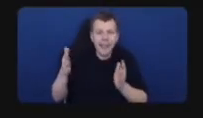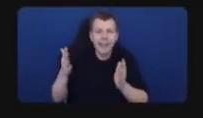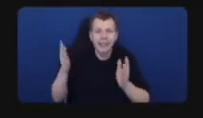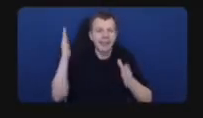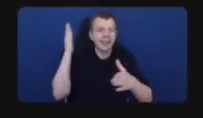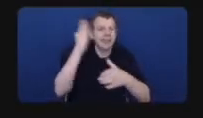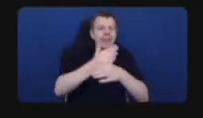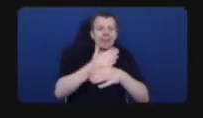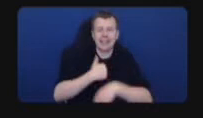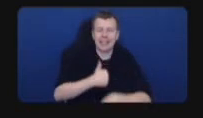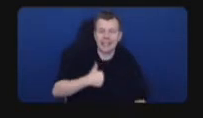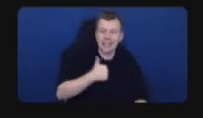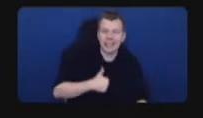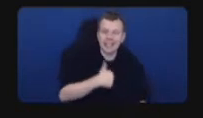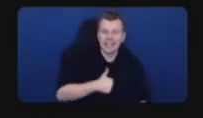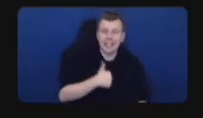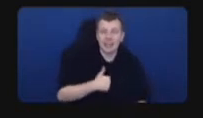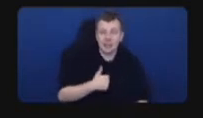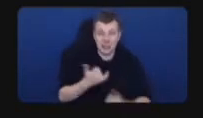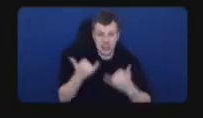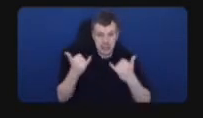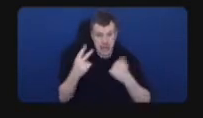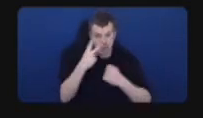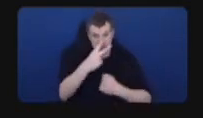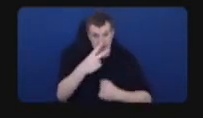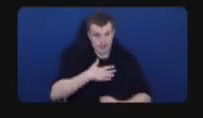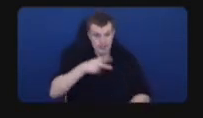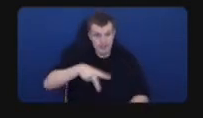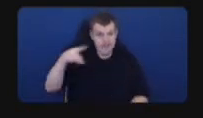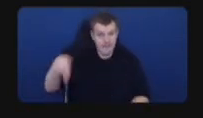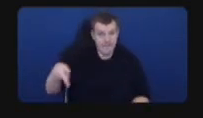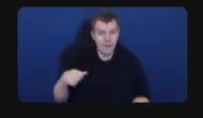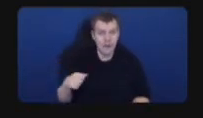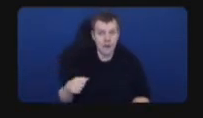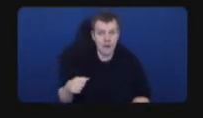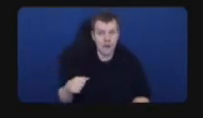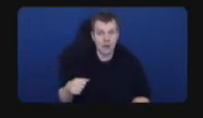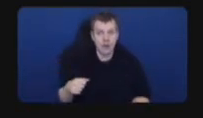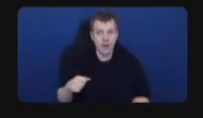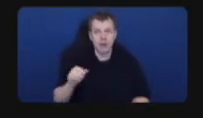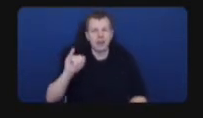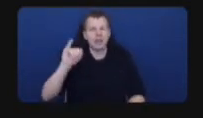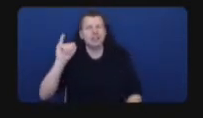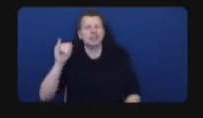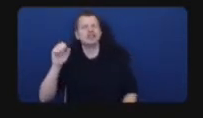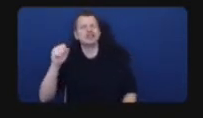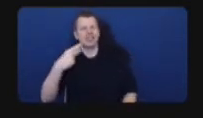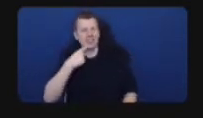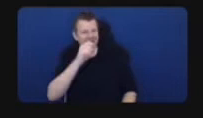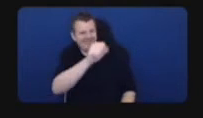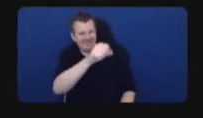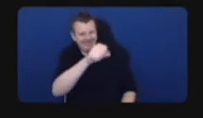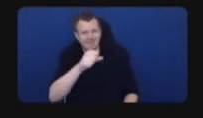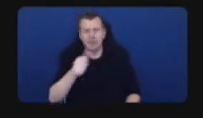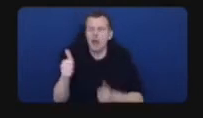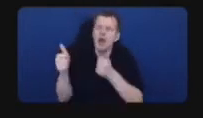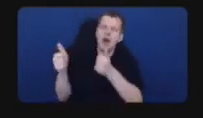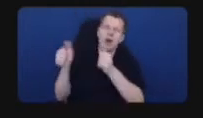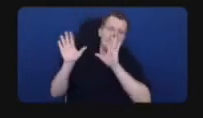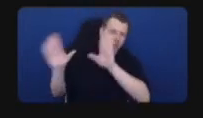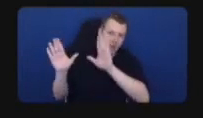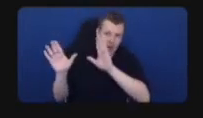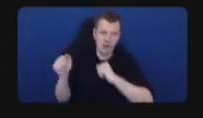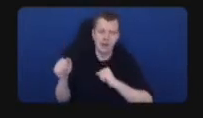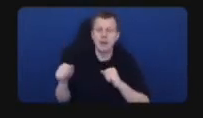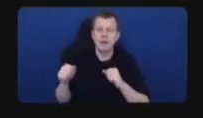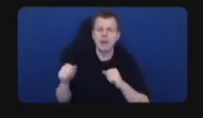All right. Can you see my screen? Yes. 现在我们应该能够看到屏幕了。 I